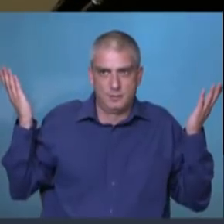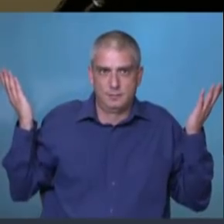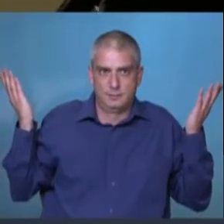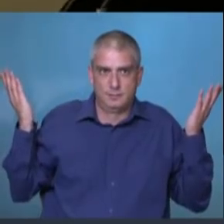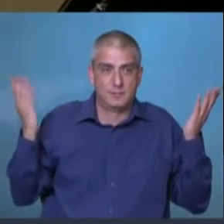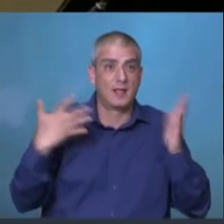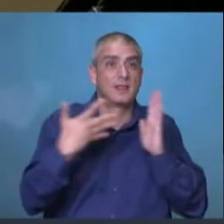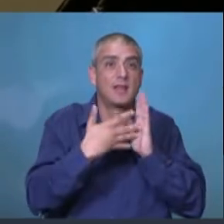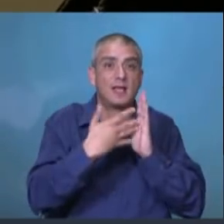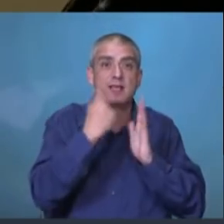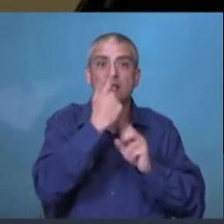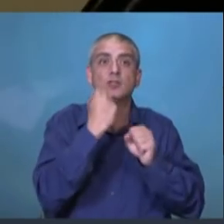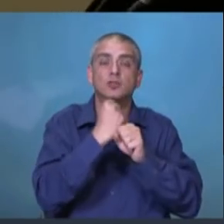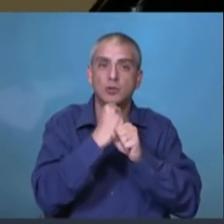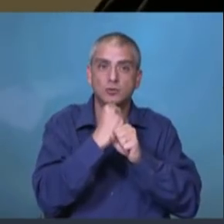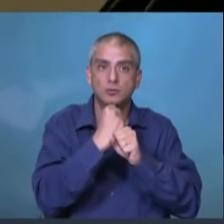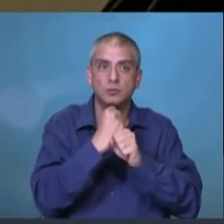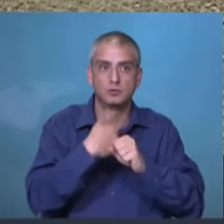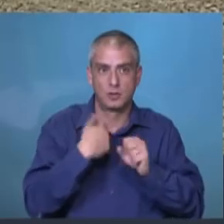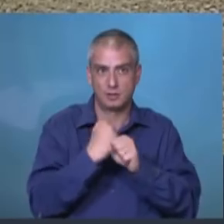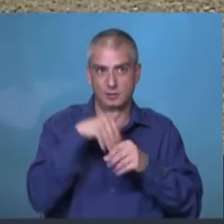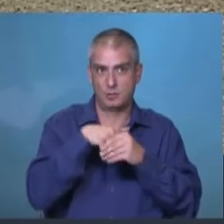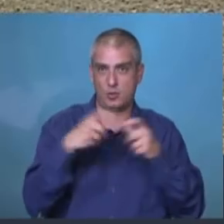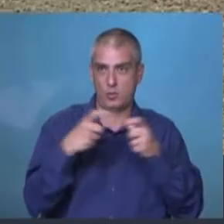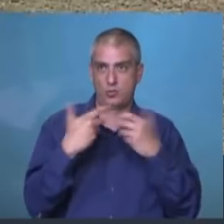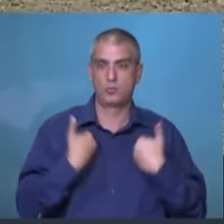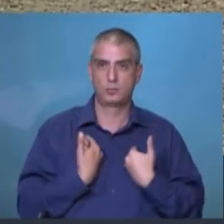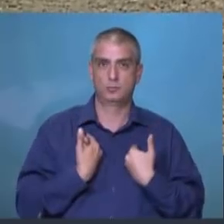היחידי שנעשה זה אני עשיתי בתוך הגדוד.